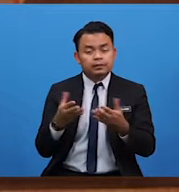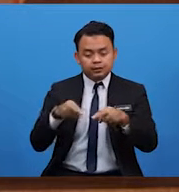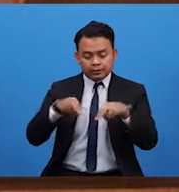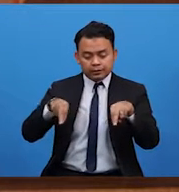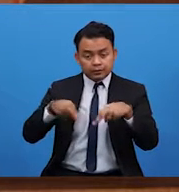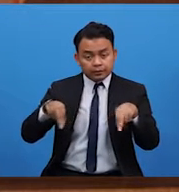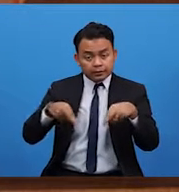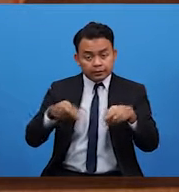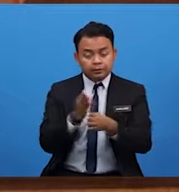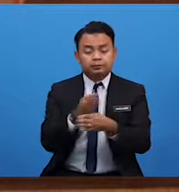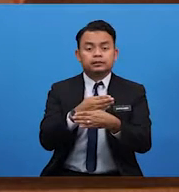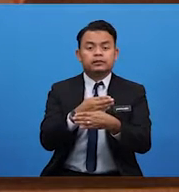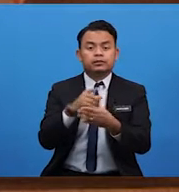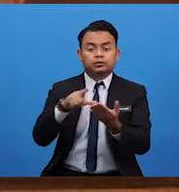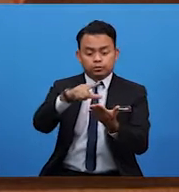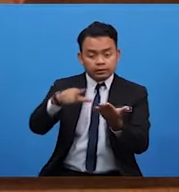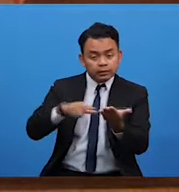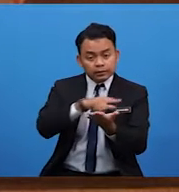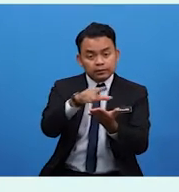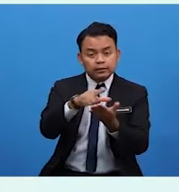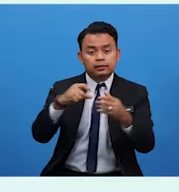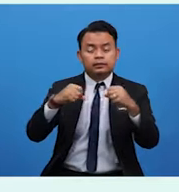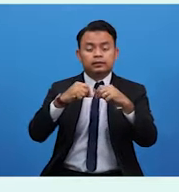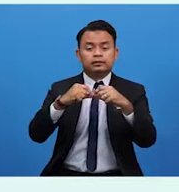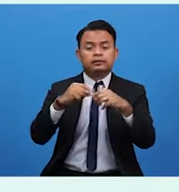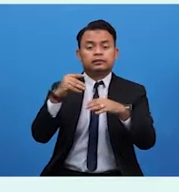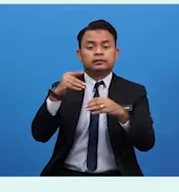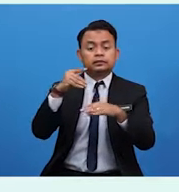litar peralatan elektrik dihasilkan.